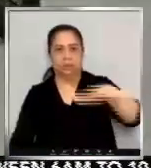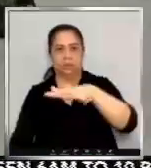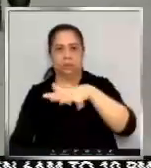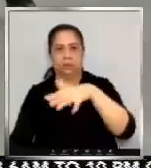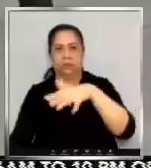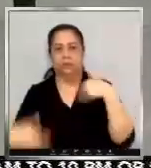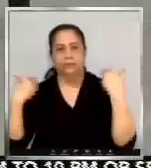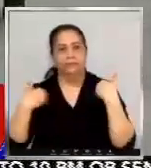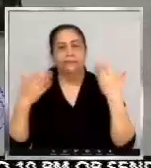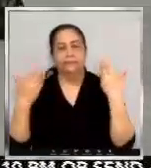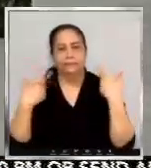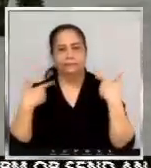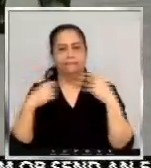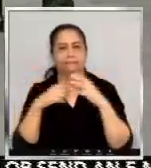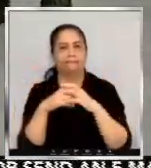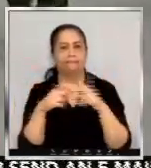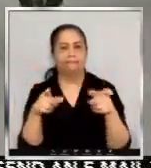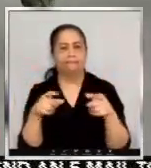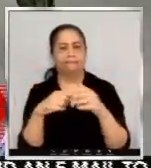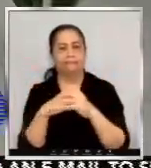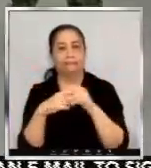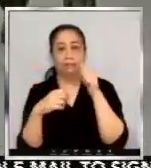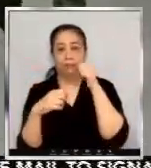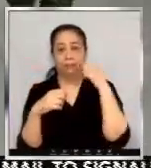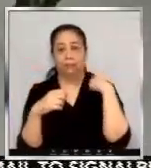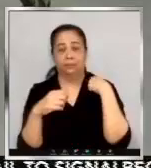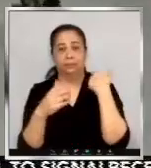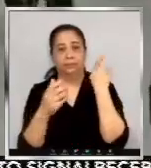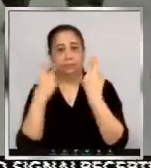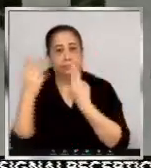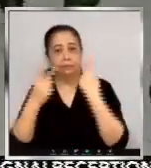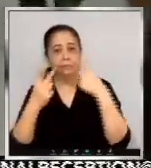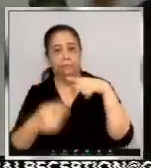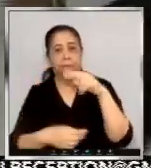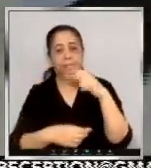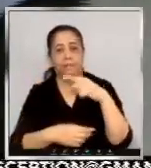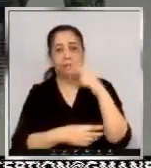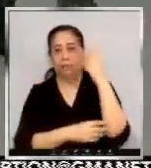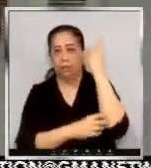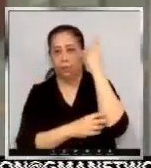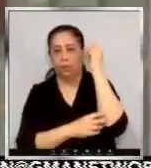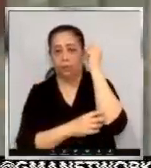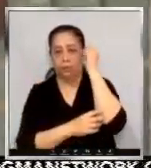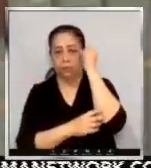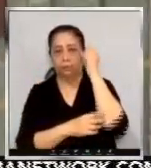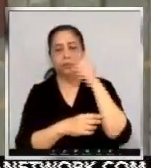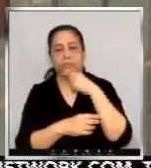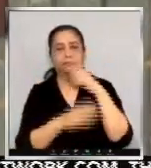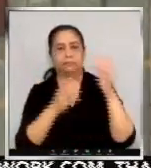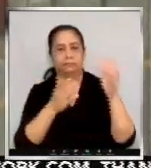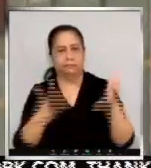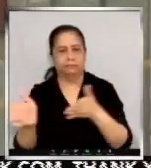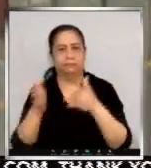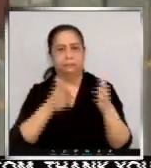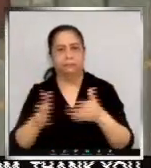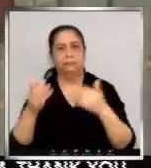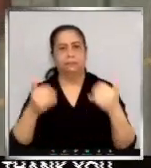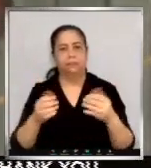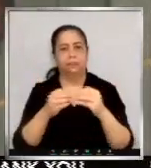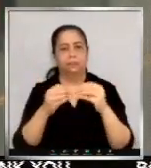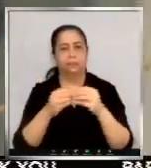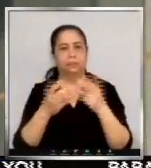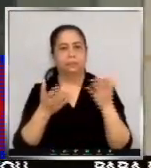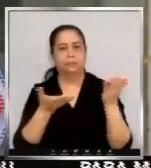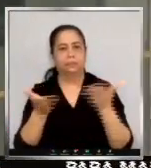kalungkutan. Kahapon sa pagdalaw rito ni PNP Chief Debold Sinas, sinabi niyang pinaplantsa na niya ang mga ihahaing ebidensya laban kay